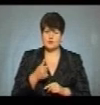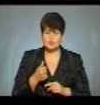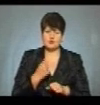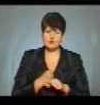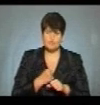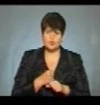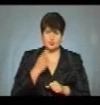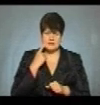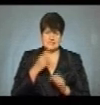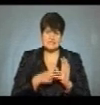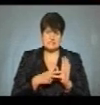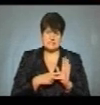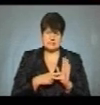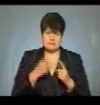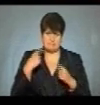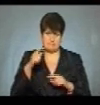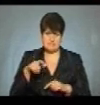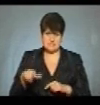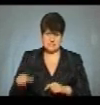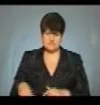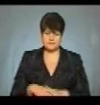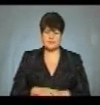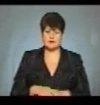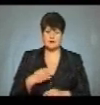роботи оцінювали 7 митців. Ми зважали, щоб це